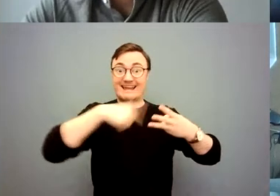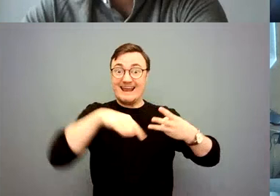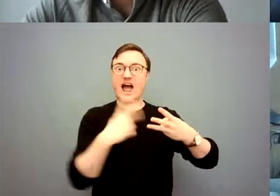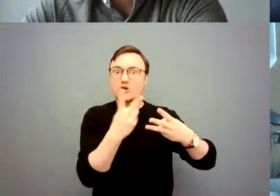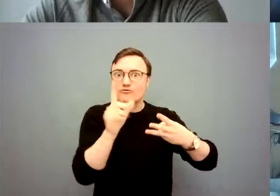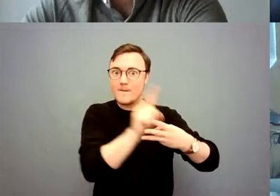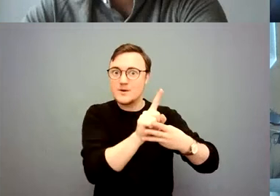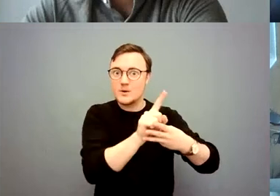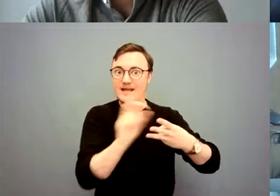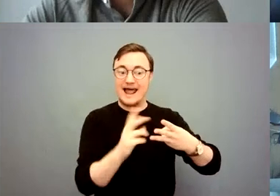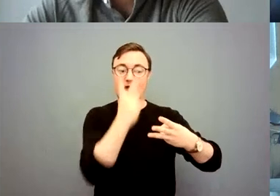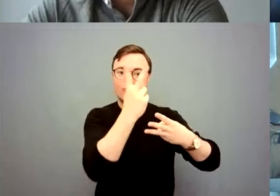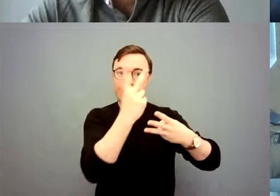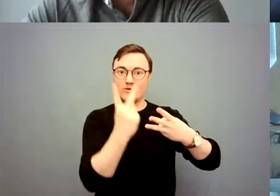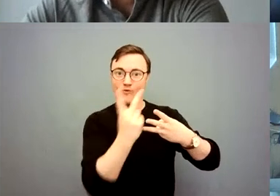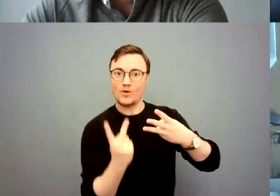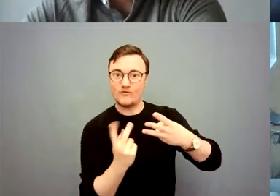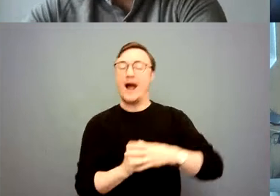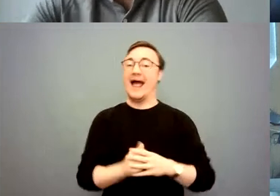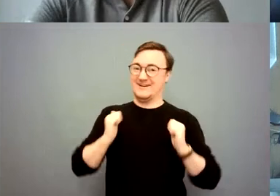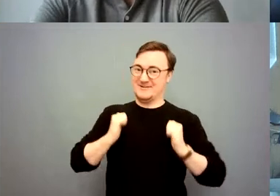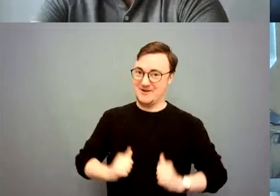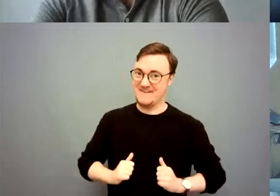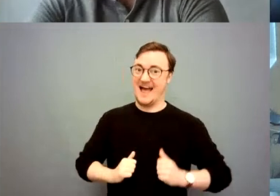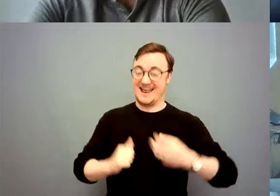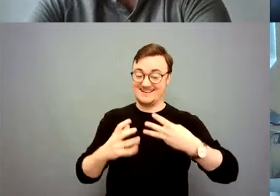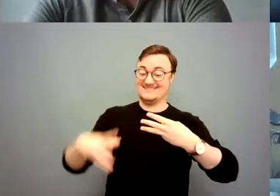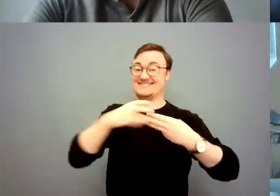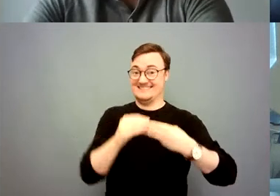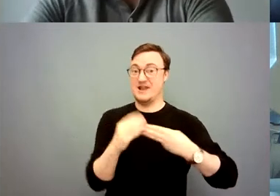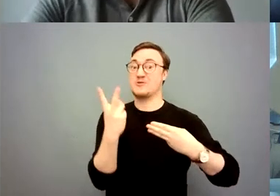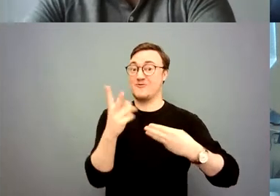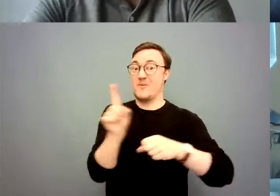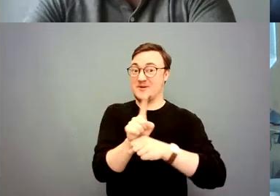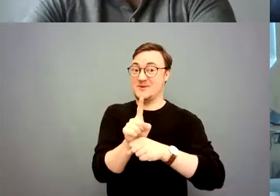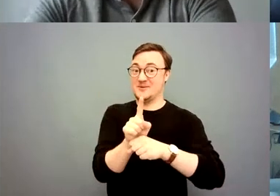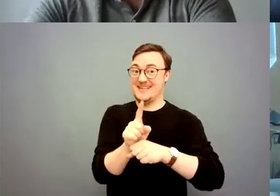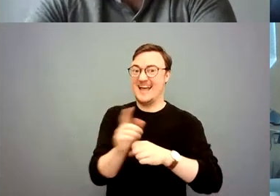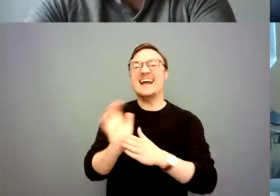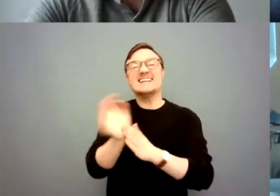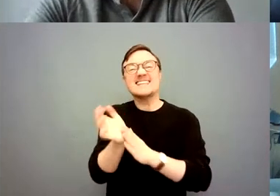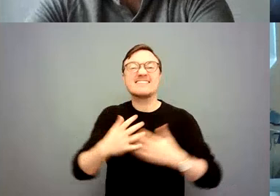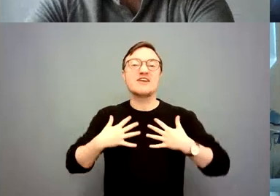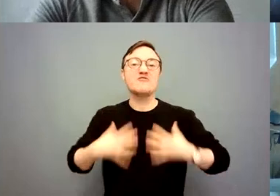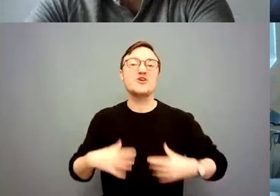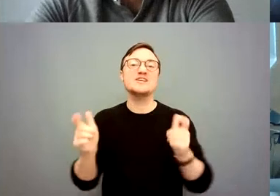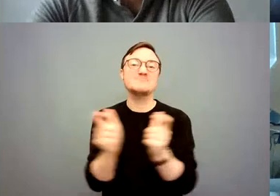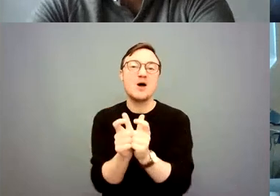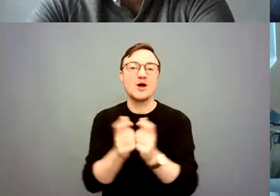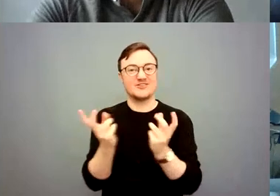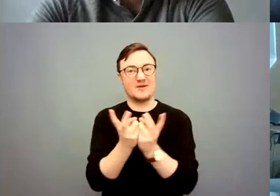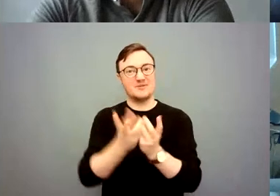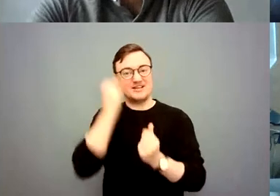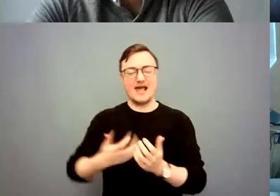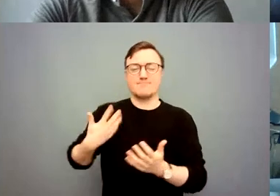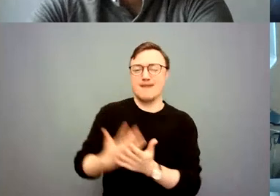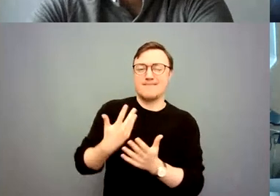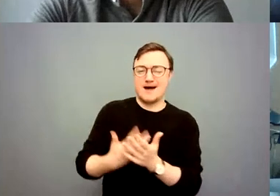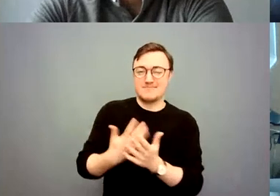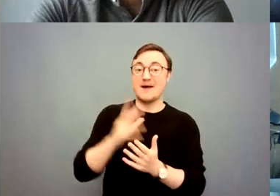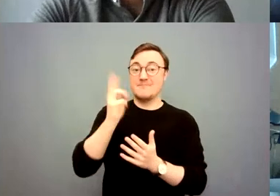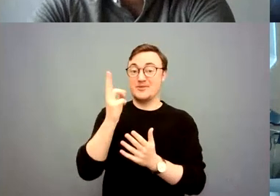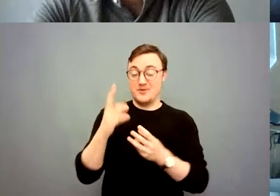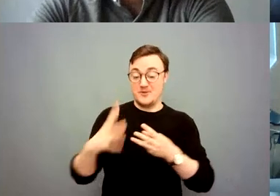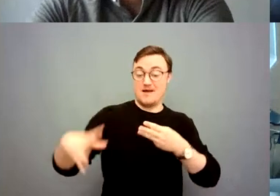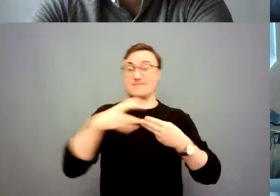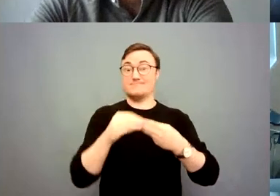alla 3 på 2 minuter, vi beklagar. Det blir roligare sen när vi kan ha fysiska möten, för då kan vi ha dem mycket längre. Okej, okay.